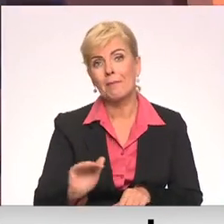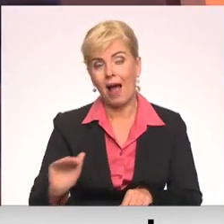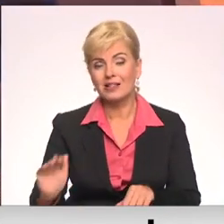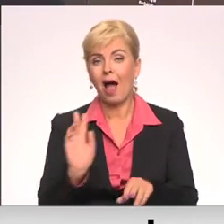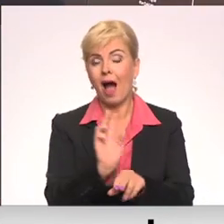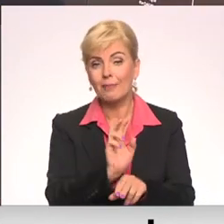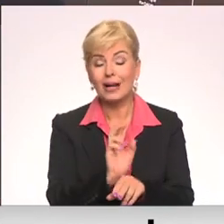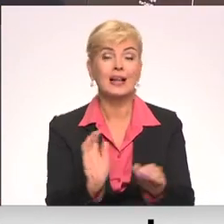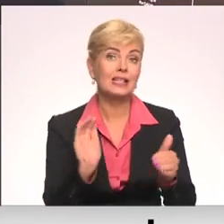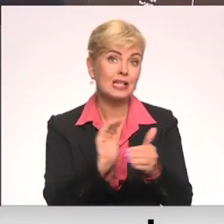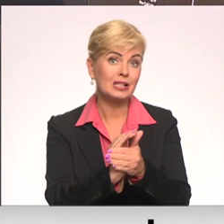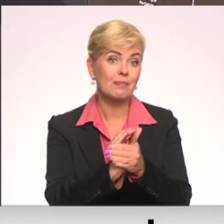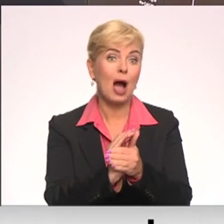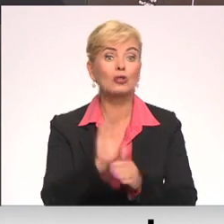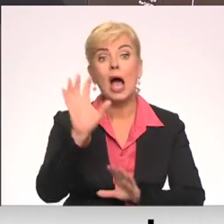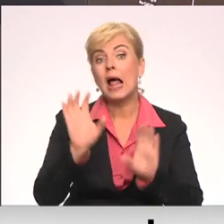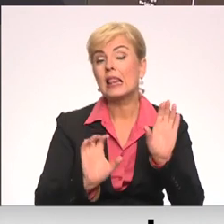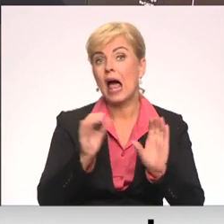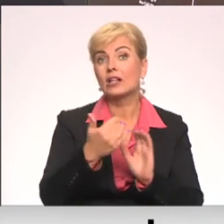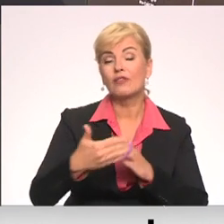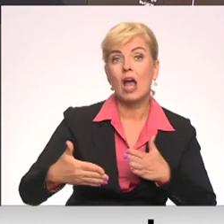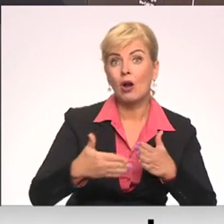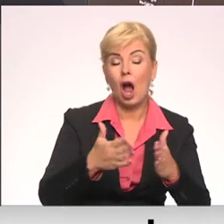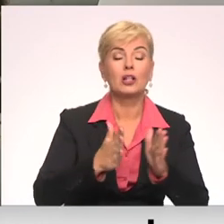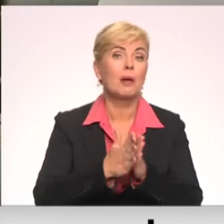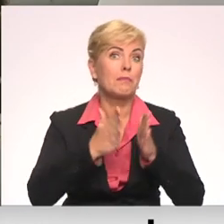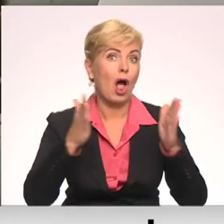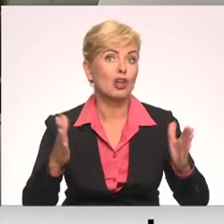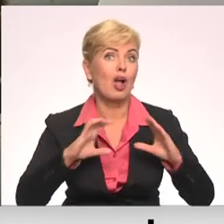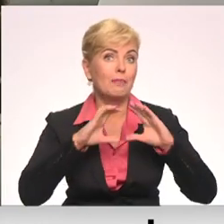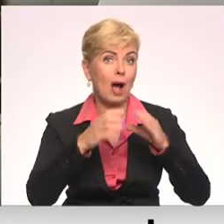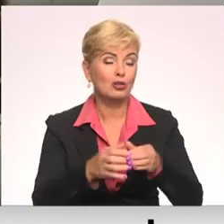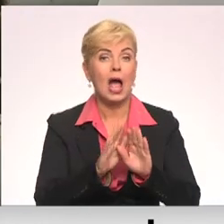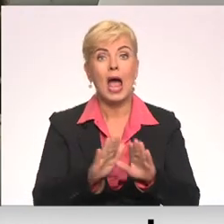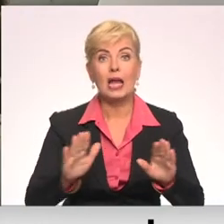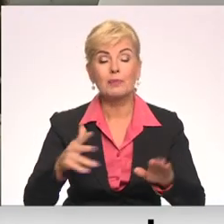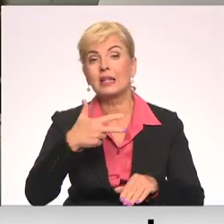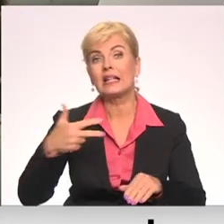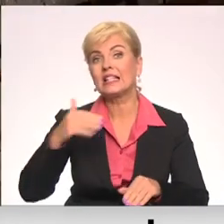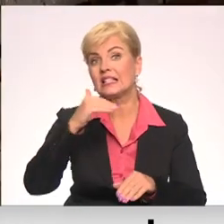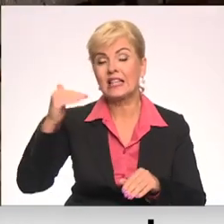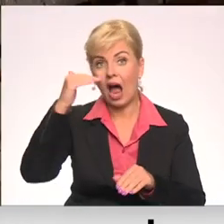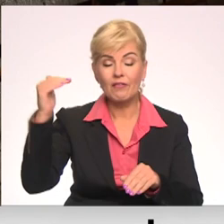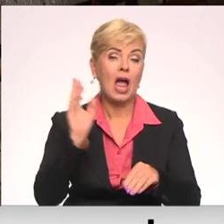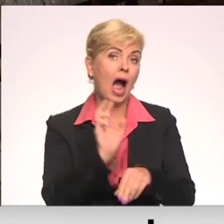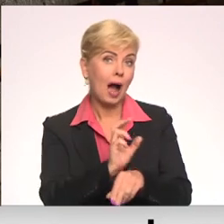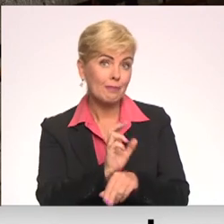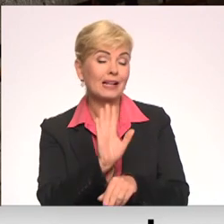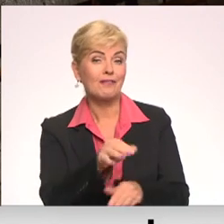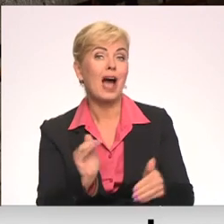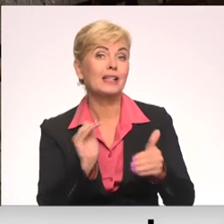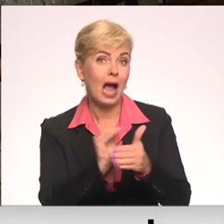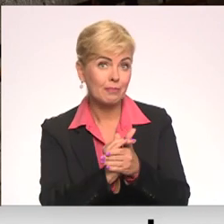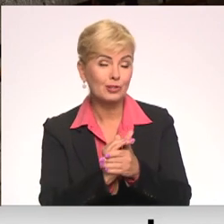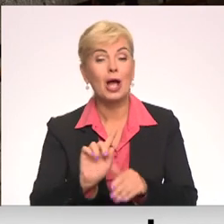apmeklētāji, lai iepazītos ar Lācēna Mika gaitām plašajā pasaulē. Ekspozīcija izvieto 3 stāvos, un apmeklētāji ar to varēs iepazīties